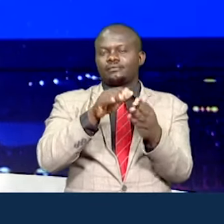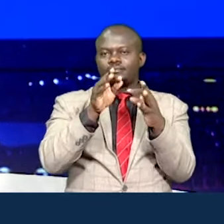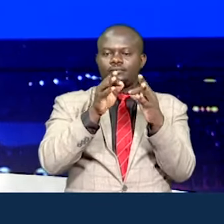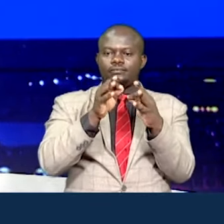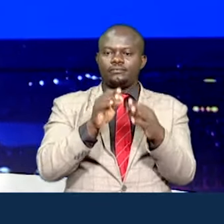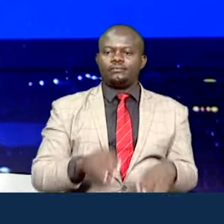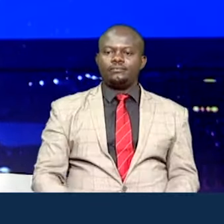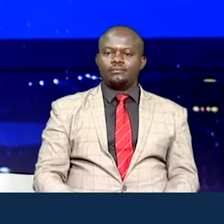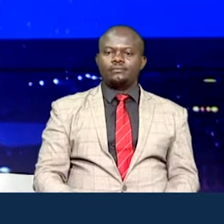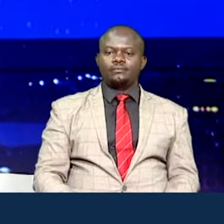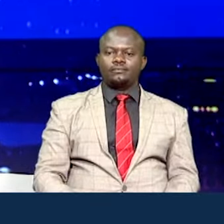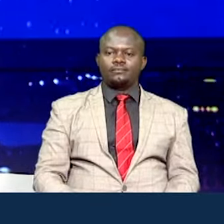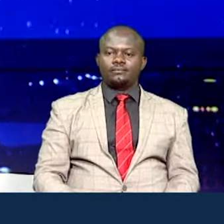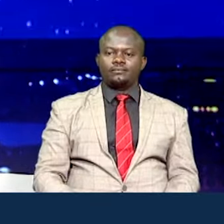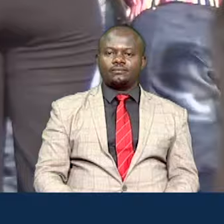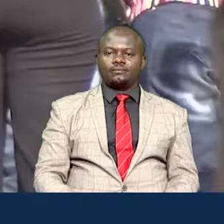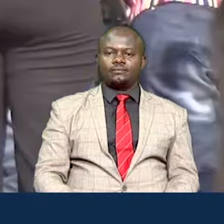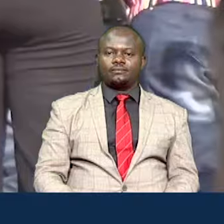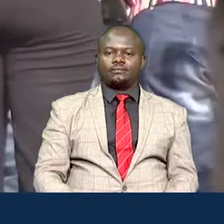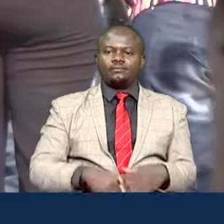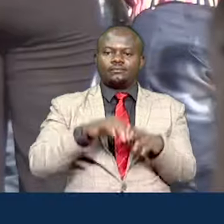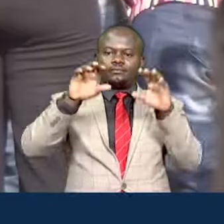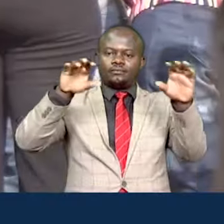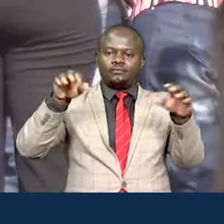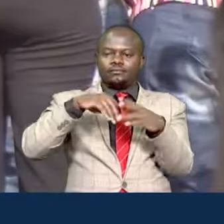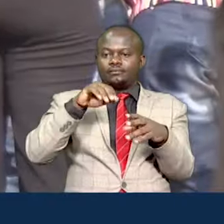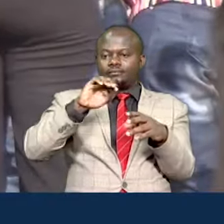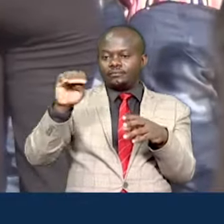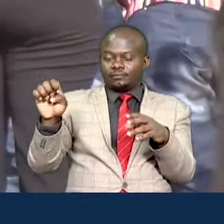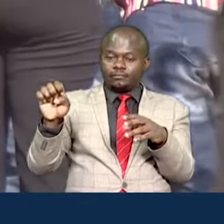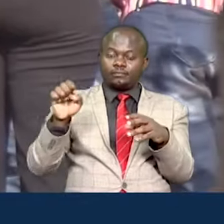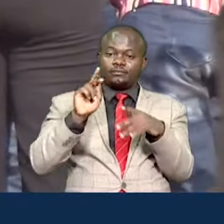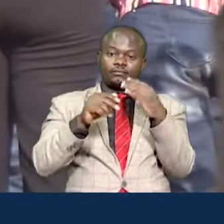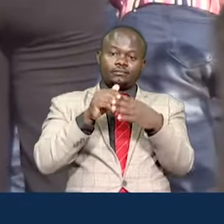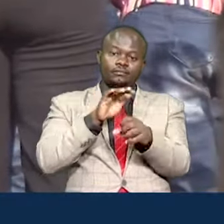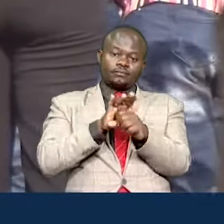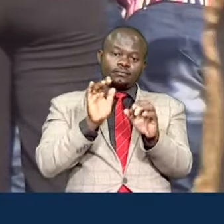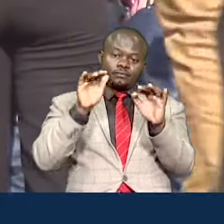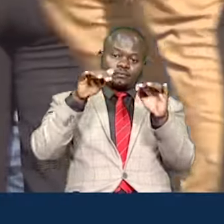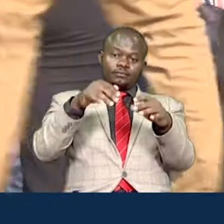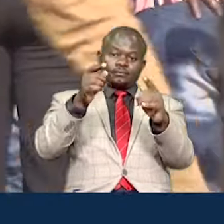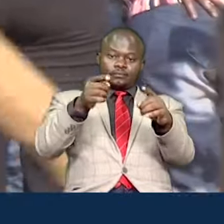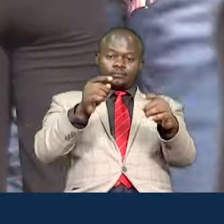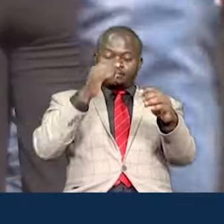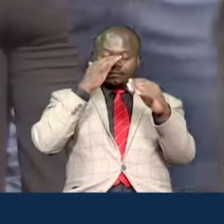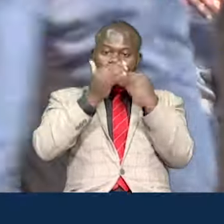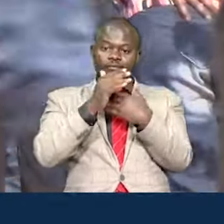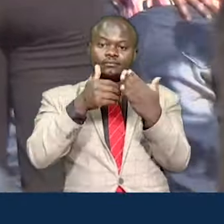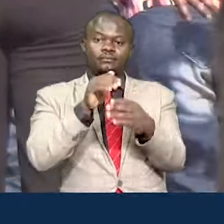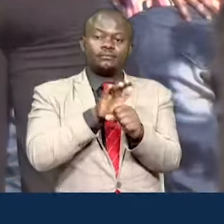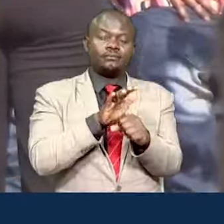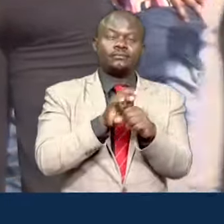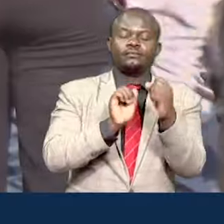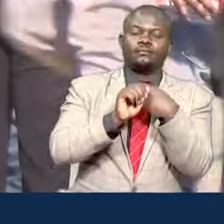na Ntete Olive. Ku masite atandukanye mu ntara y'Iburasirazuba, abaturage bitabiriye ku bwinshi ndetse mu masaha ya kare ibikorwa byo gutora Perezida